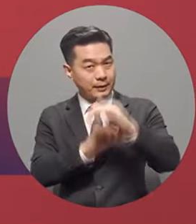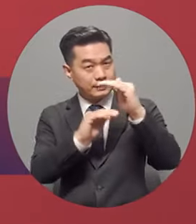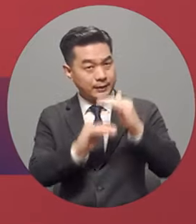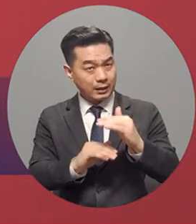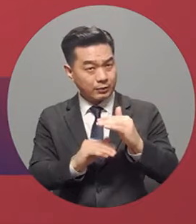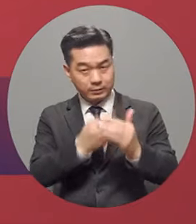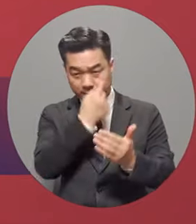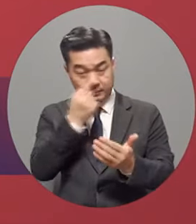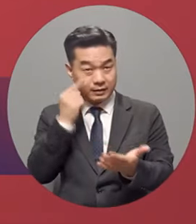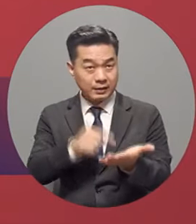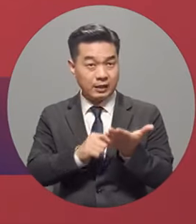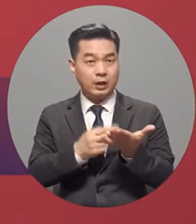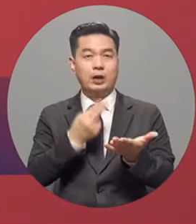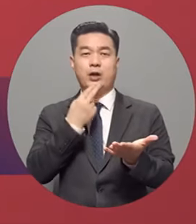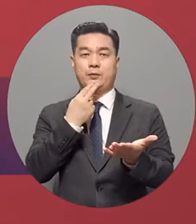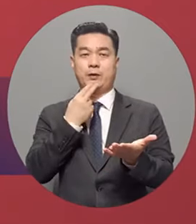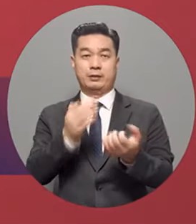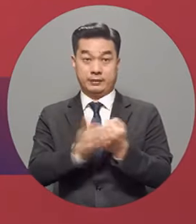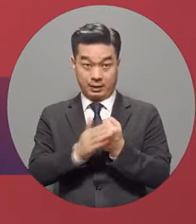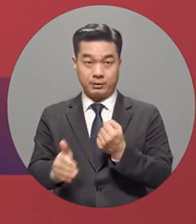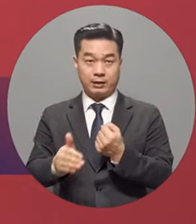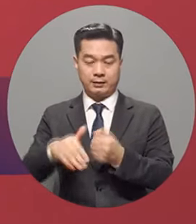사안이 발견되지 않았기에